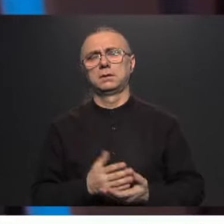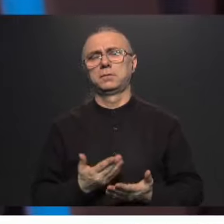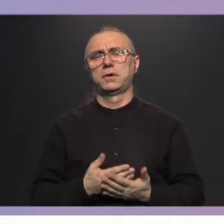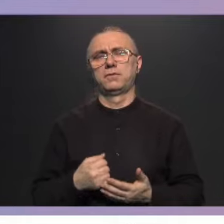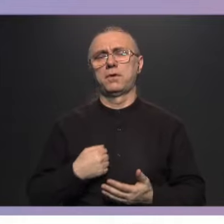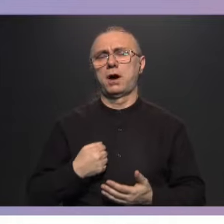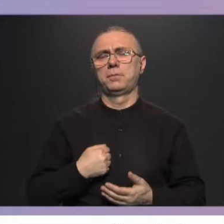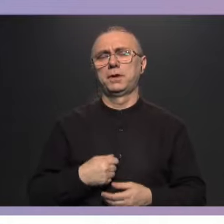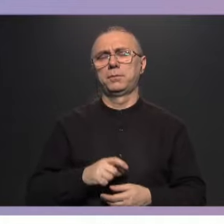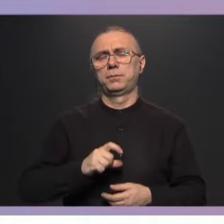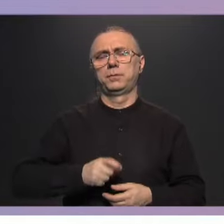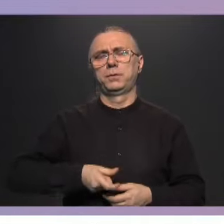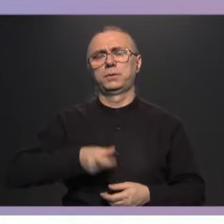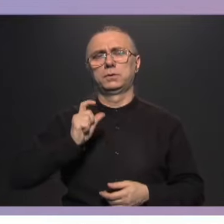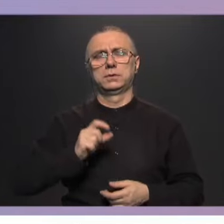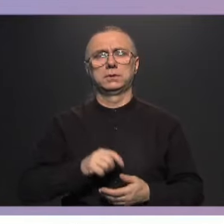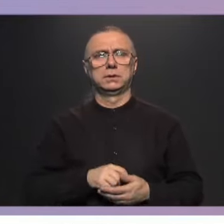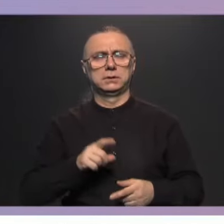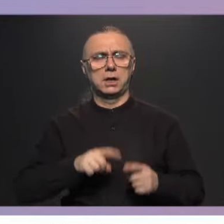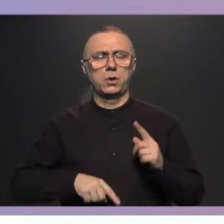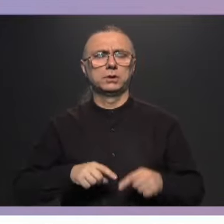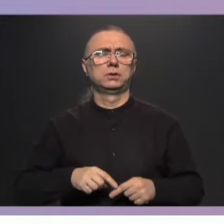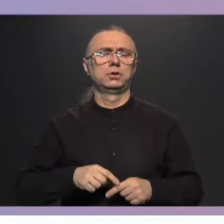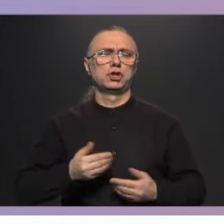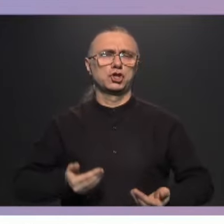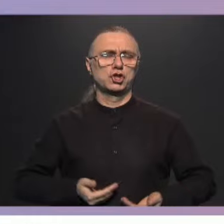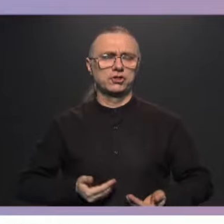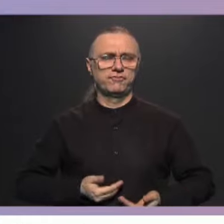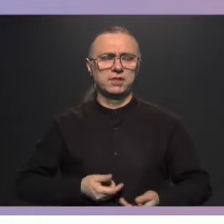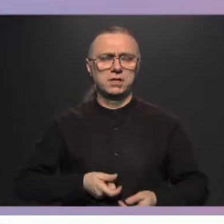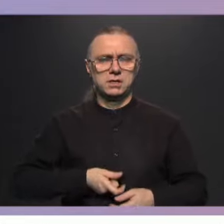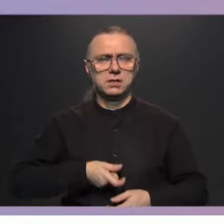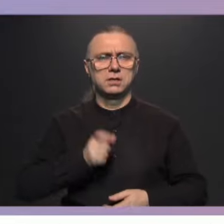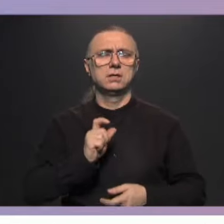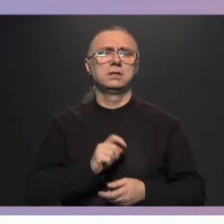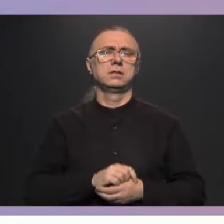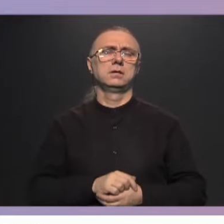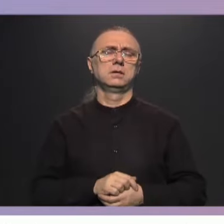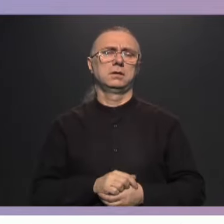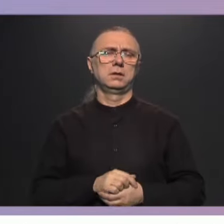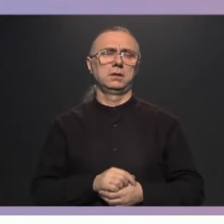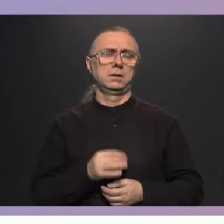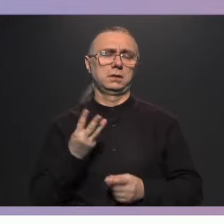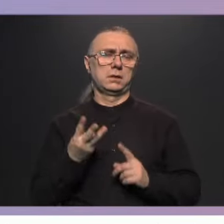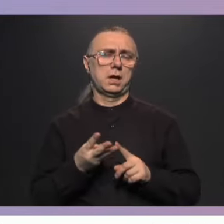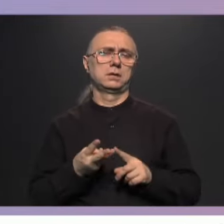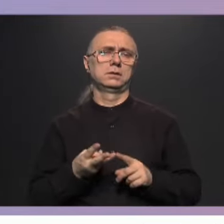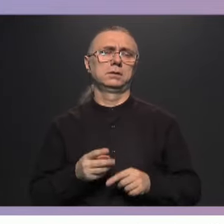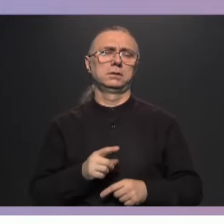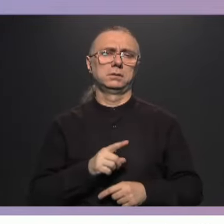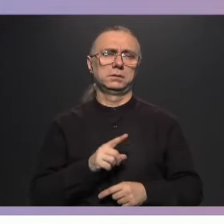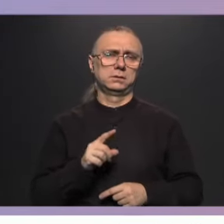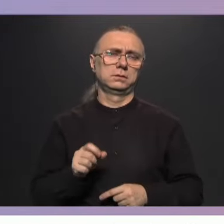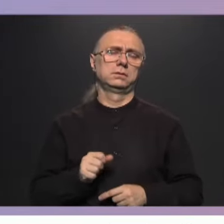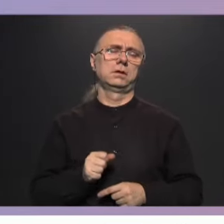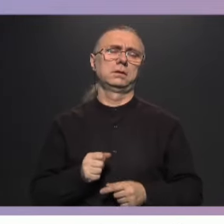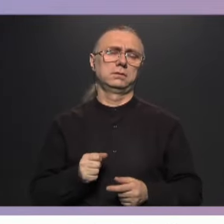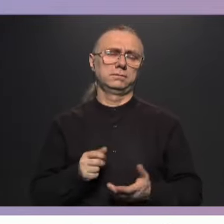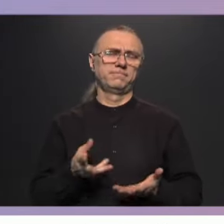пьется за ребят живых, которые на ратном подвиге сейчас. Да, и третий тост, это все